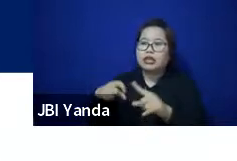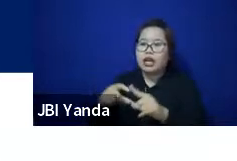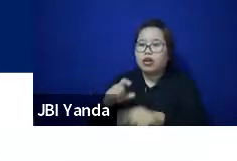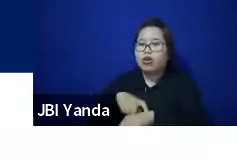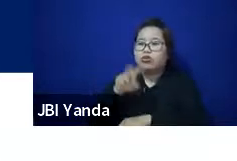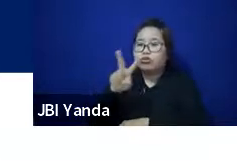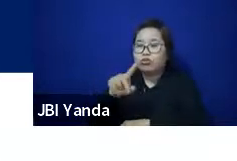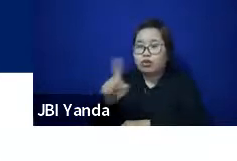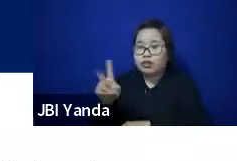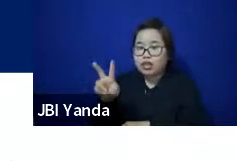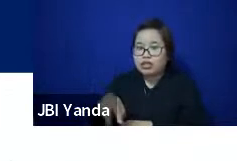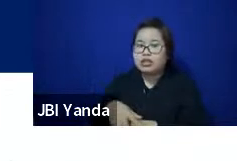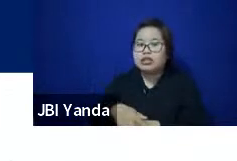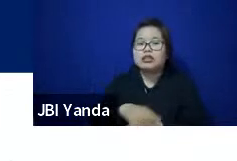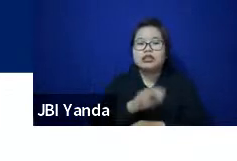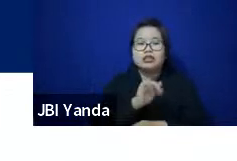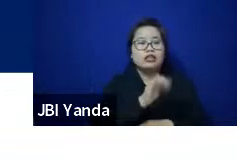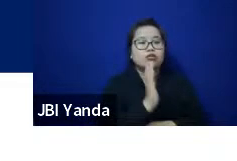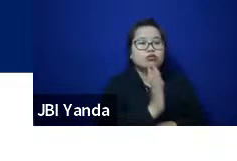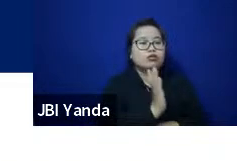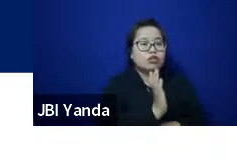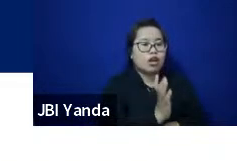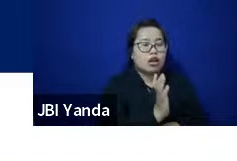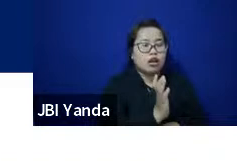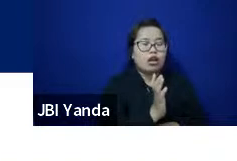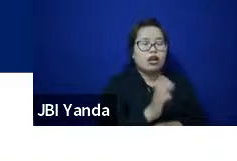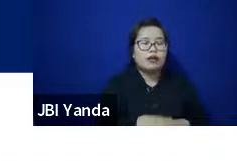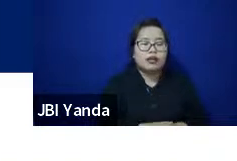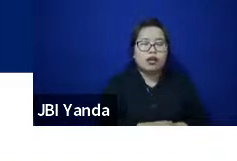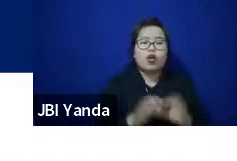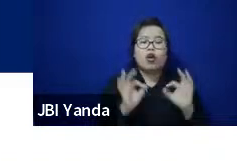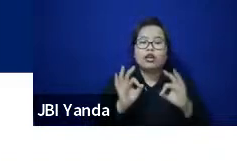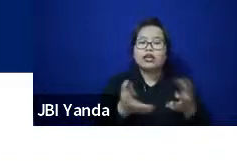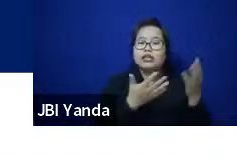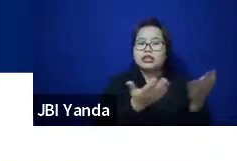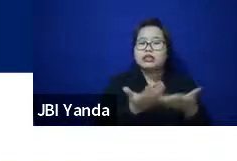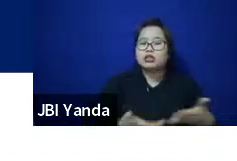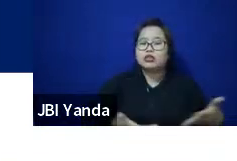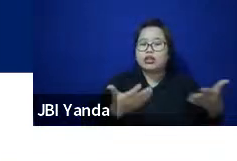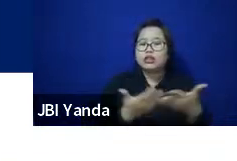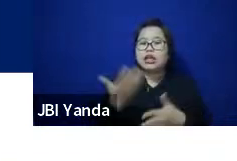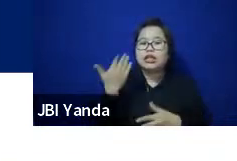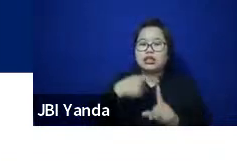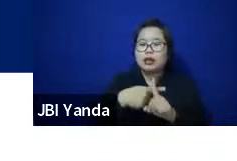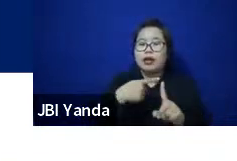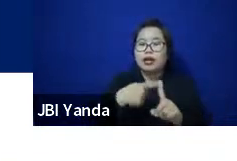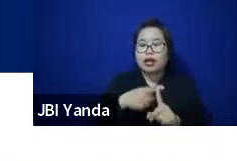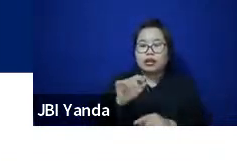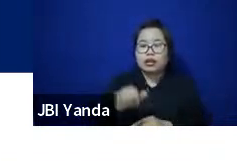Mas ya. Sudah masuk. Ya. Jadi ya ini situasi yang tadi ditambahkan tadi